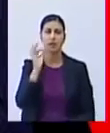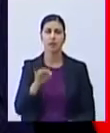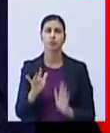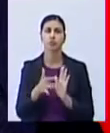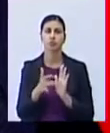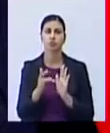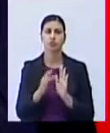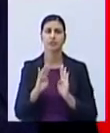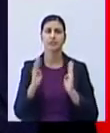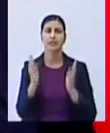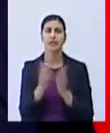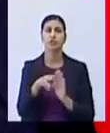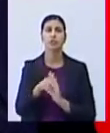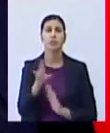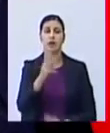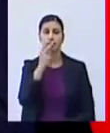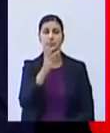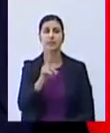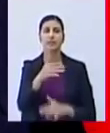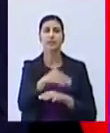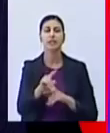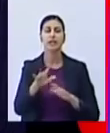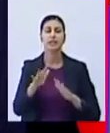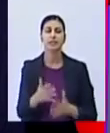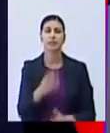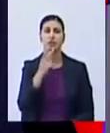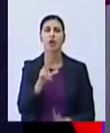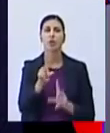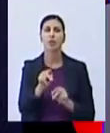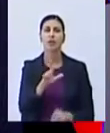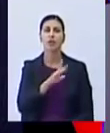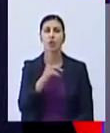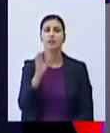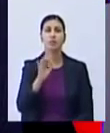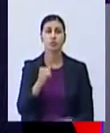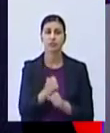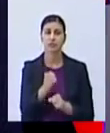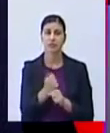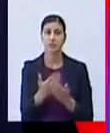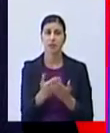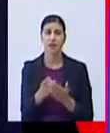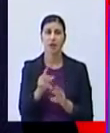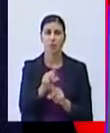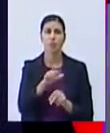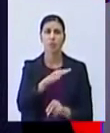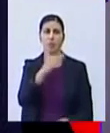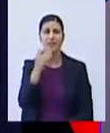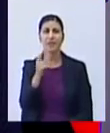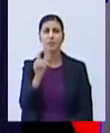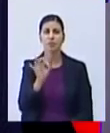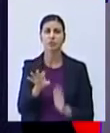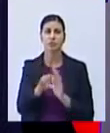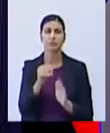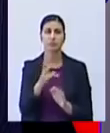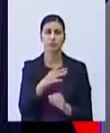თავიშოში სასახლეში, მაგრამ გამოხედოს იმის გარეთ ხალხს და შეხედოს, რასაც პირდებოდა ეს 1% რო გაეკეთებინა იქიდან ამ ხალხისთვის, დღეს შეიძლება